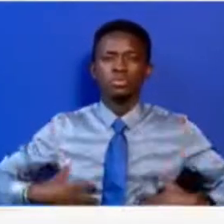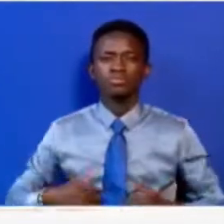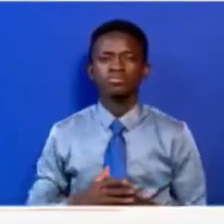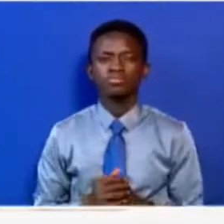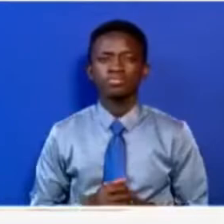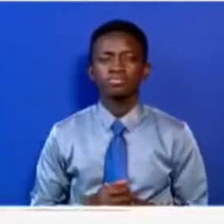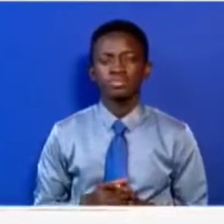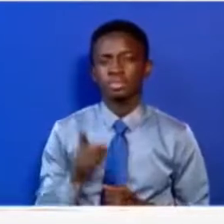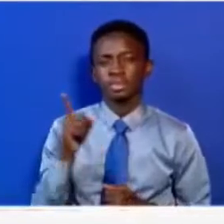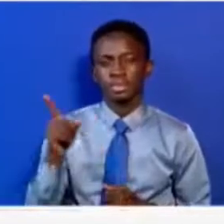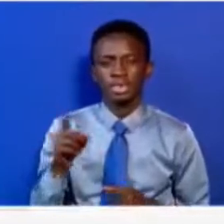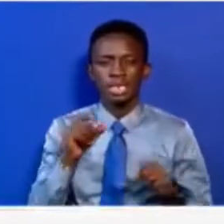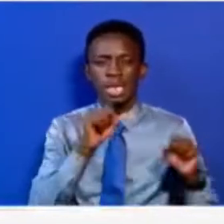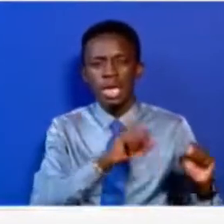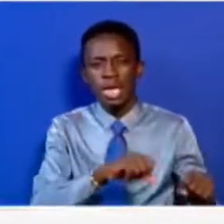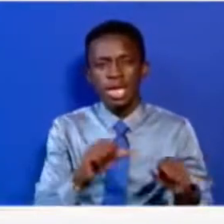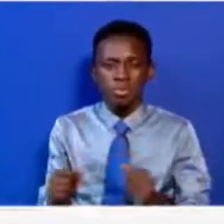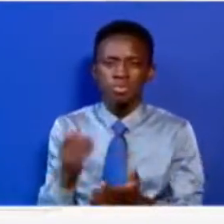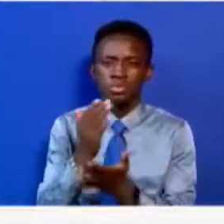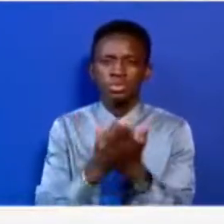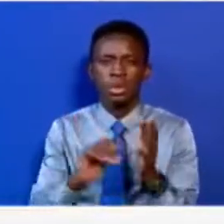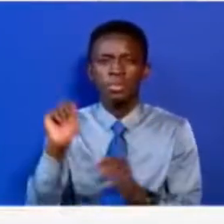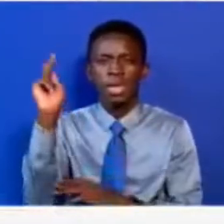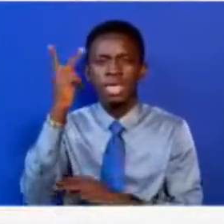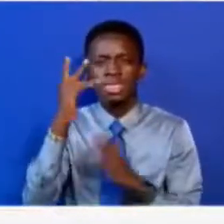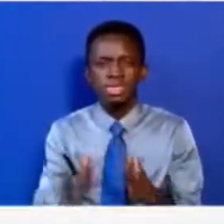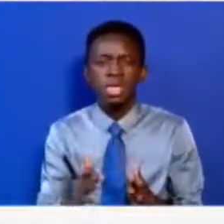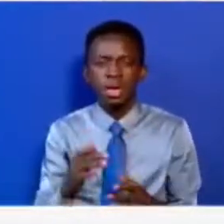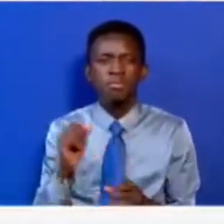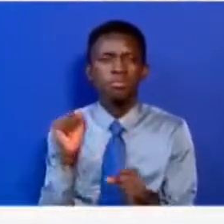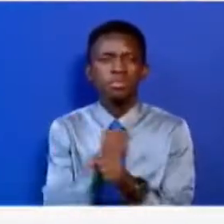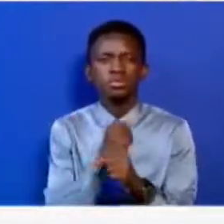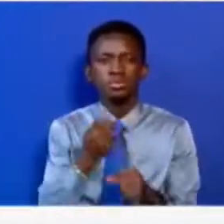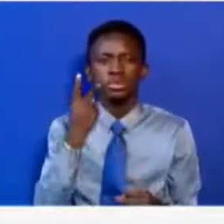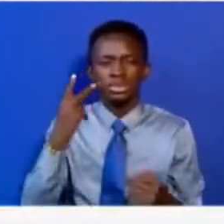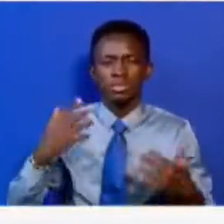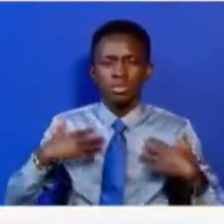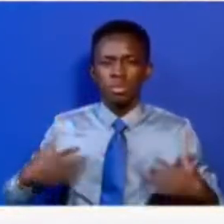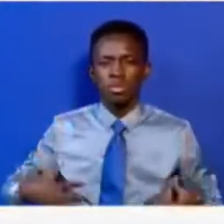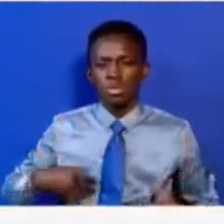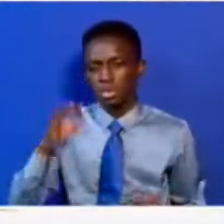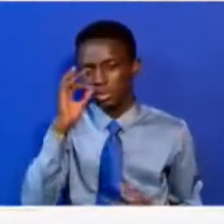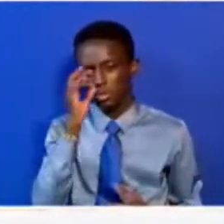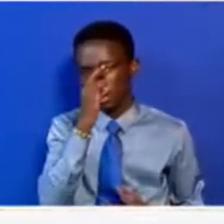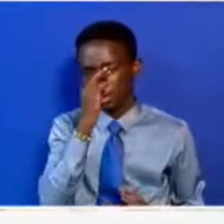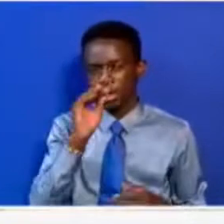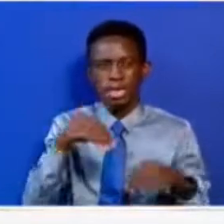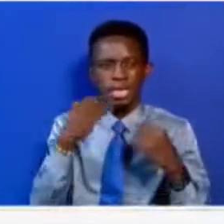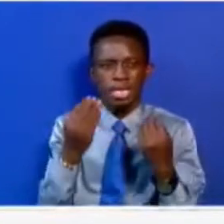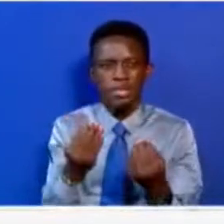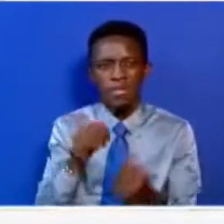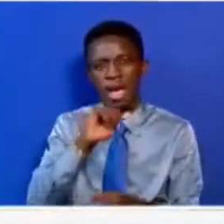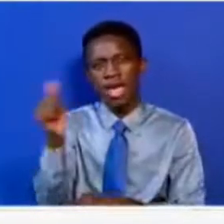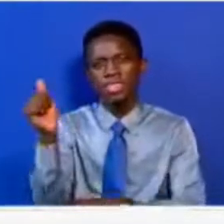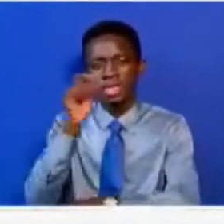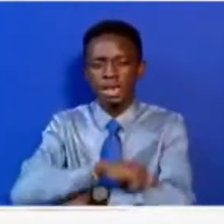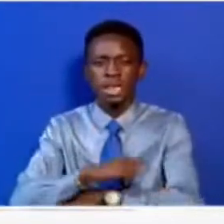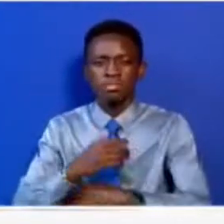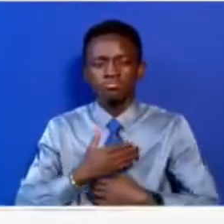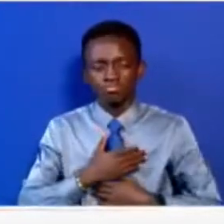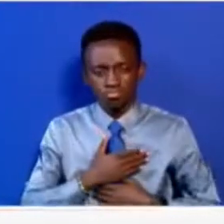Hii ikiwezesha Wakenya ambao hawakuweza kuona mwili wa Mwai Kibaki siku ya Jumatatu kupata fursa ya kutoa heshima zao za mwisho.